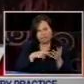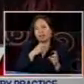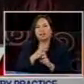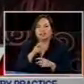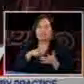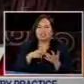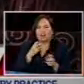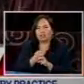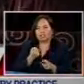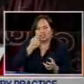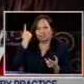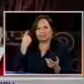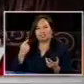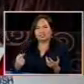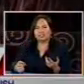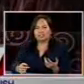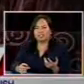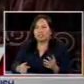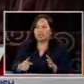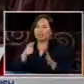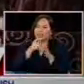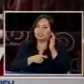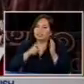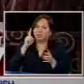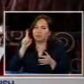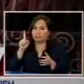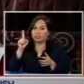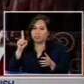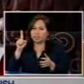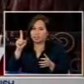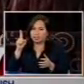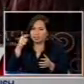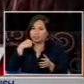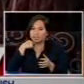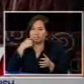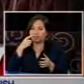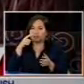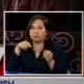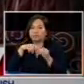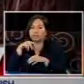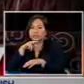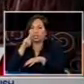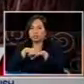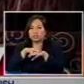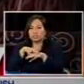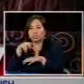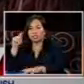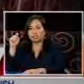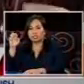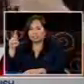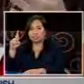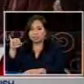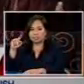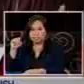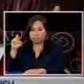no? Yung Article 1, after the preamble, nakalagay national territory, Article 2,